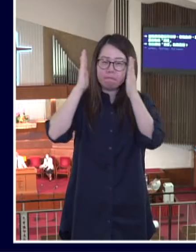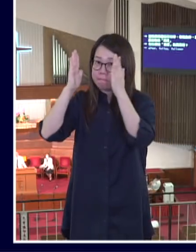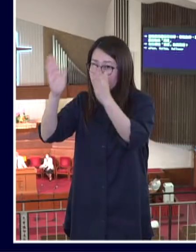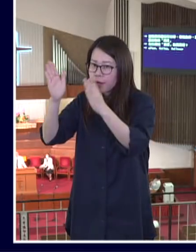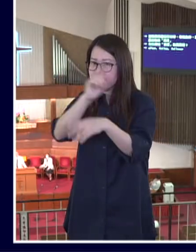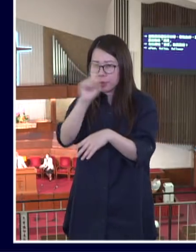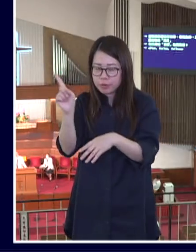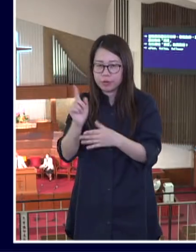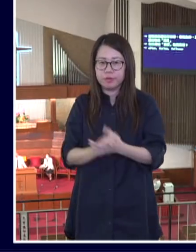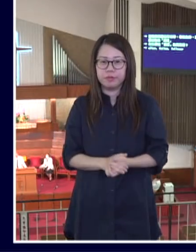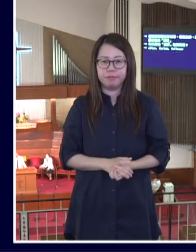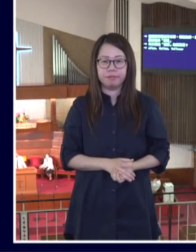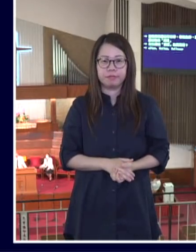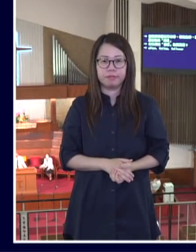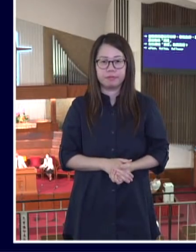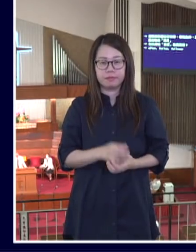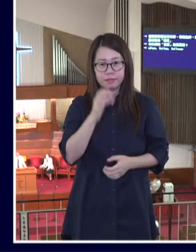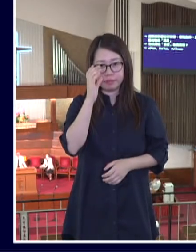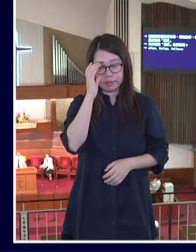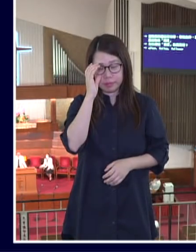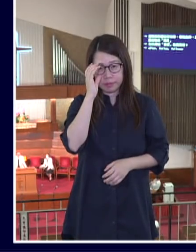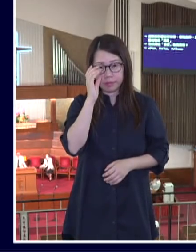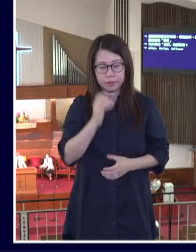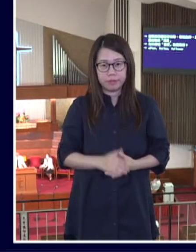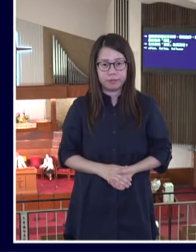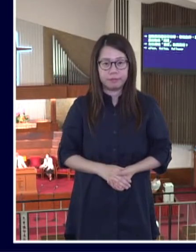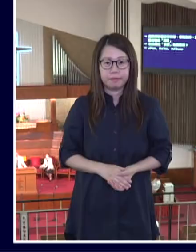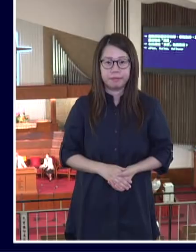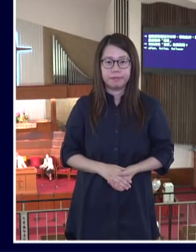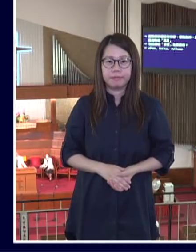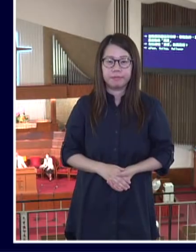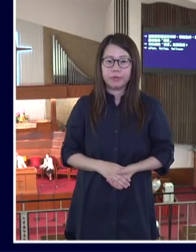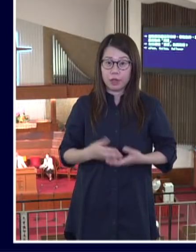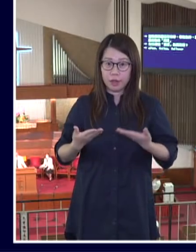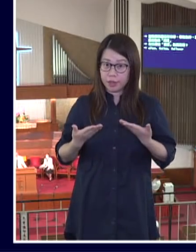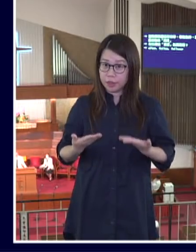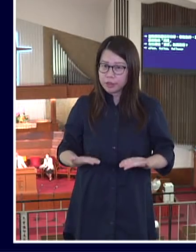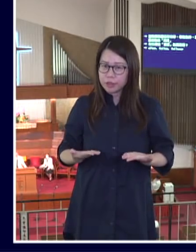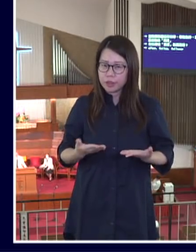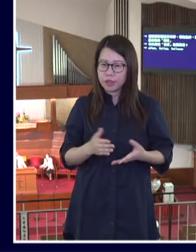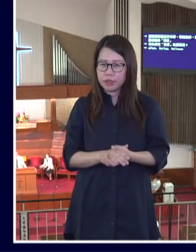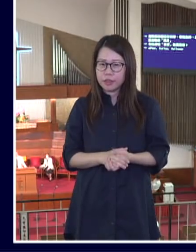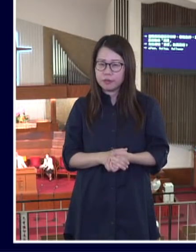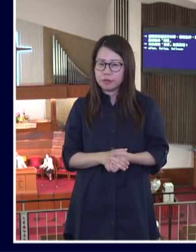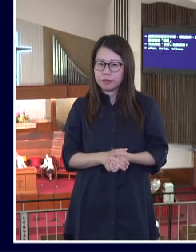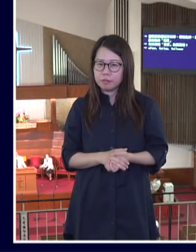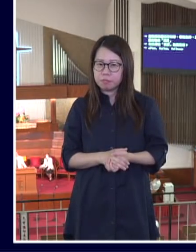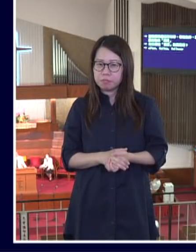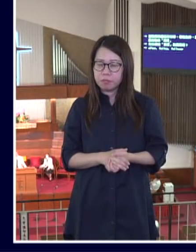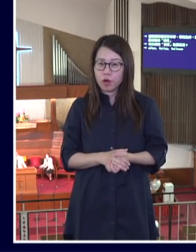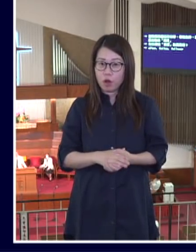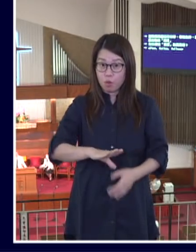现代人呢，就有一些的满足在哪里来